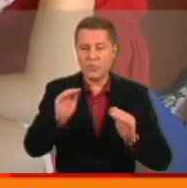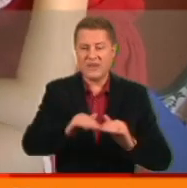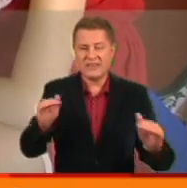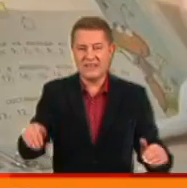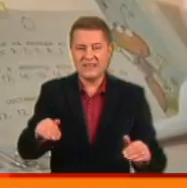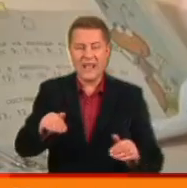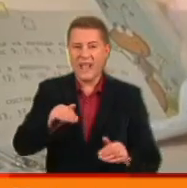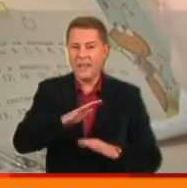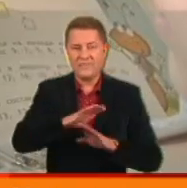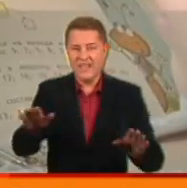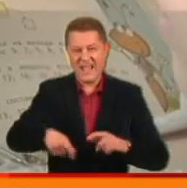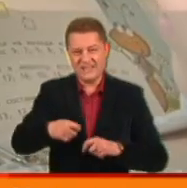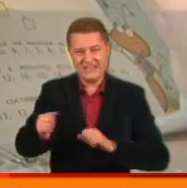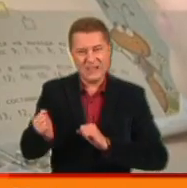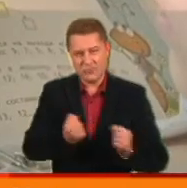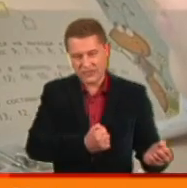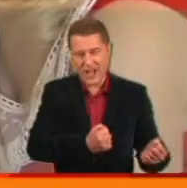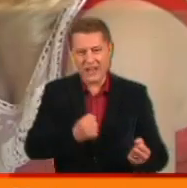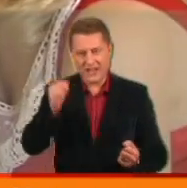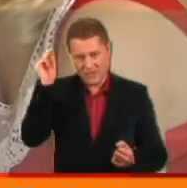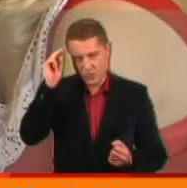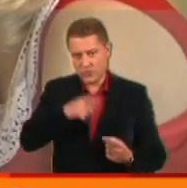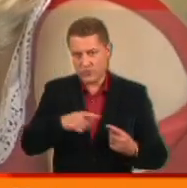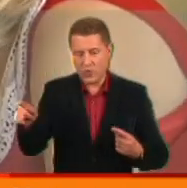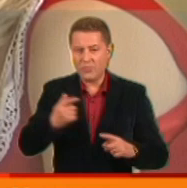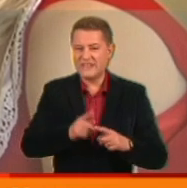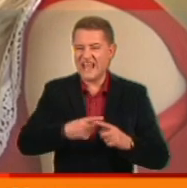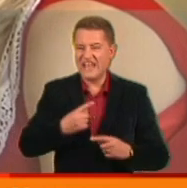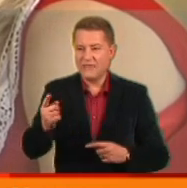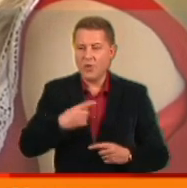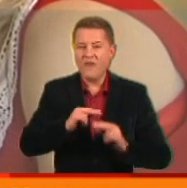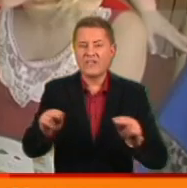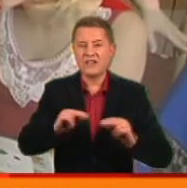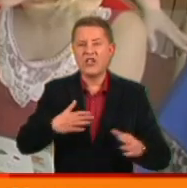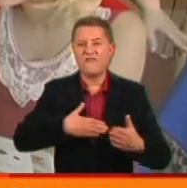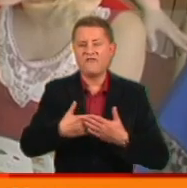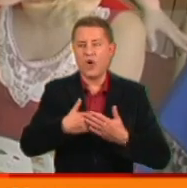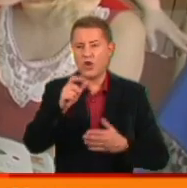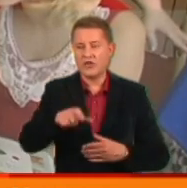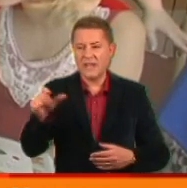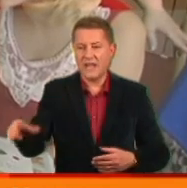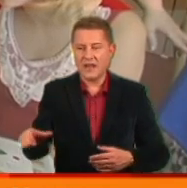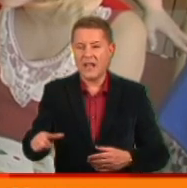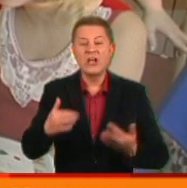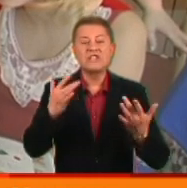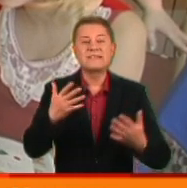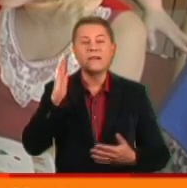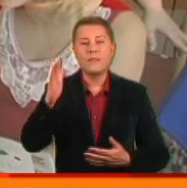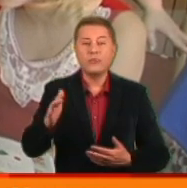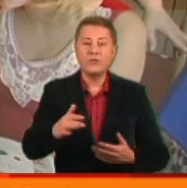не випадали із навчального процесу. Все індивідуально. За викладачів – волонтери. Це буде три.